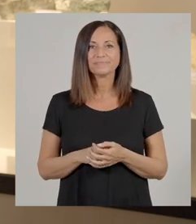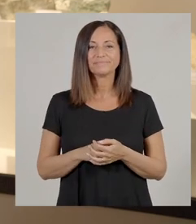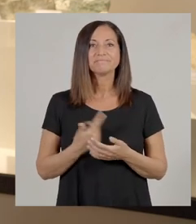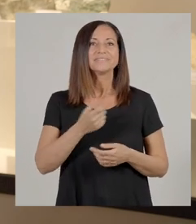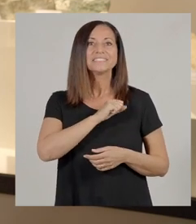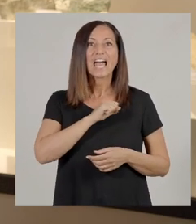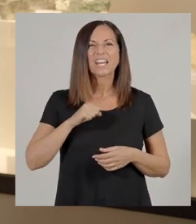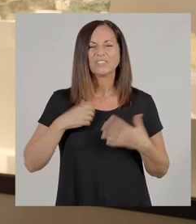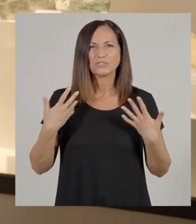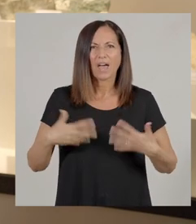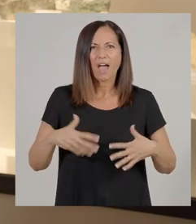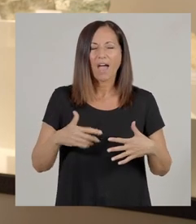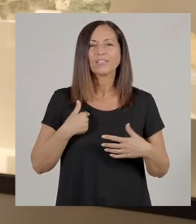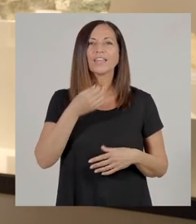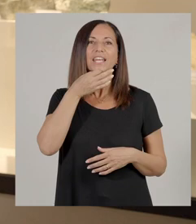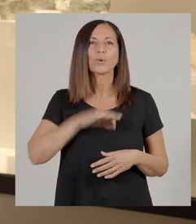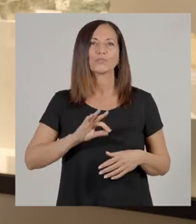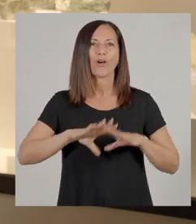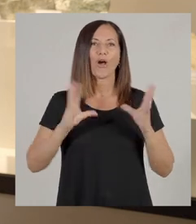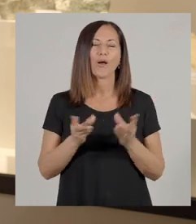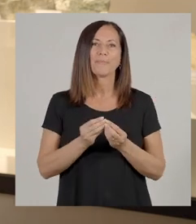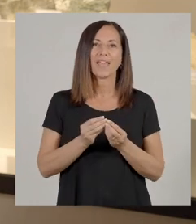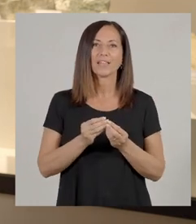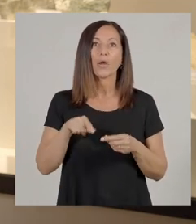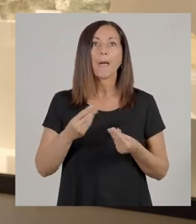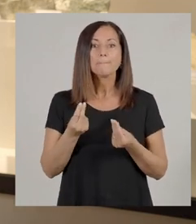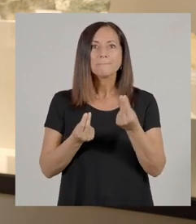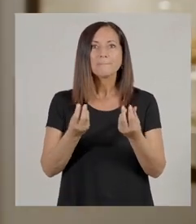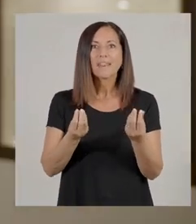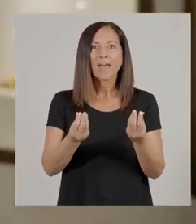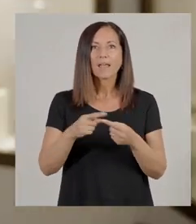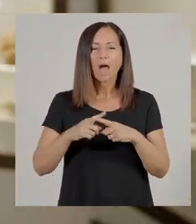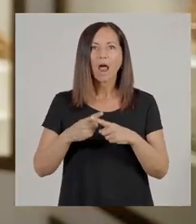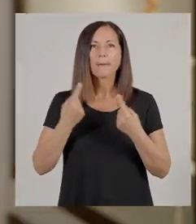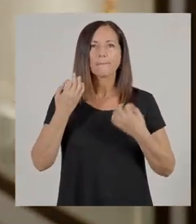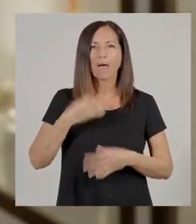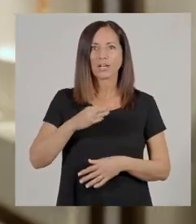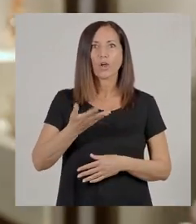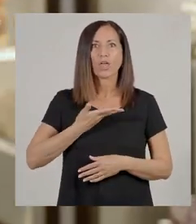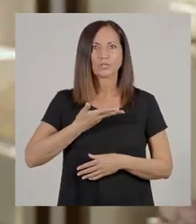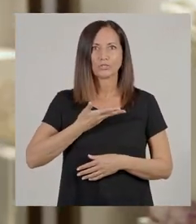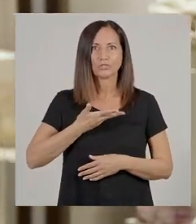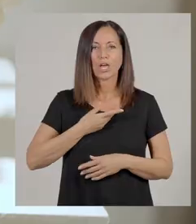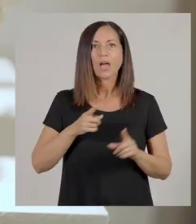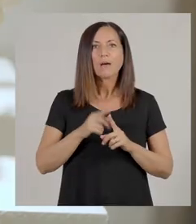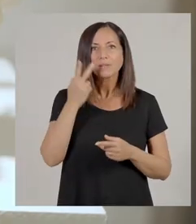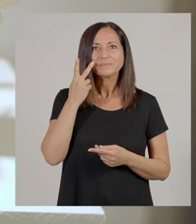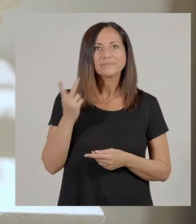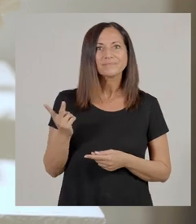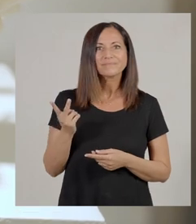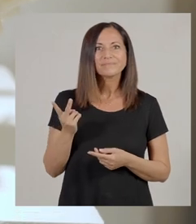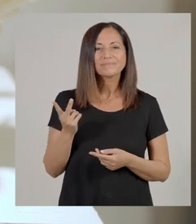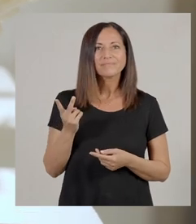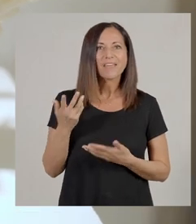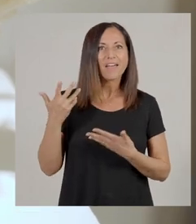Dopo tanti sacrifici siamo riusciti a completare. Ci sono dei minerali particolari che vengono come